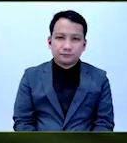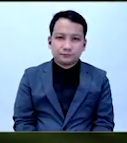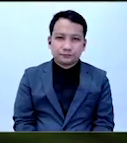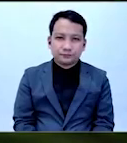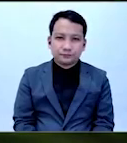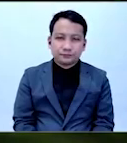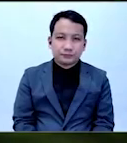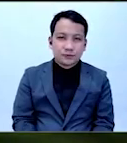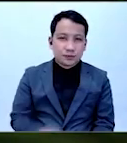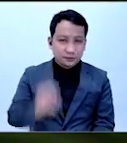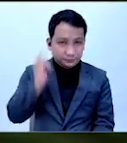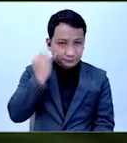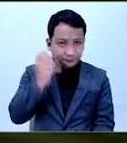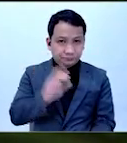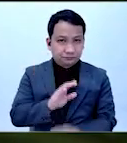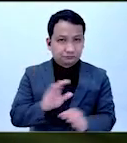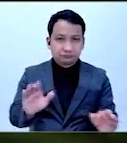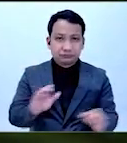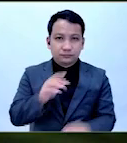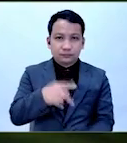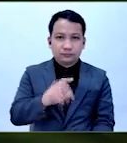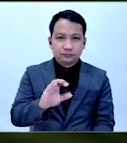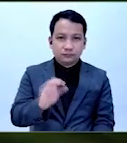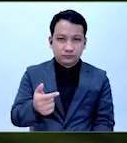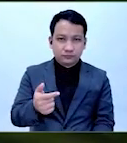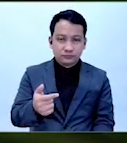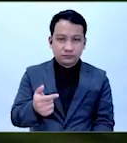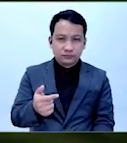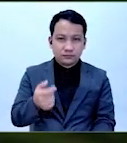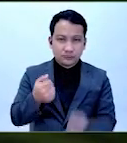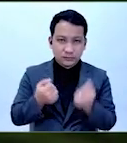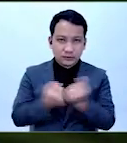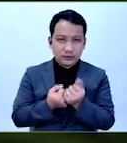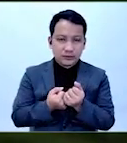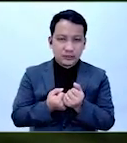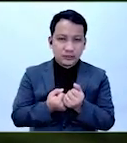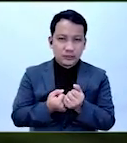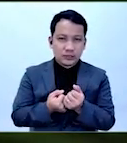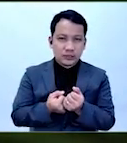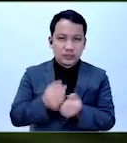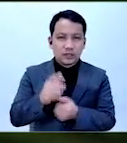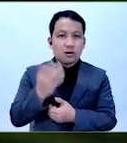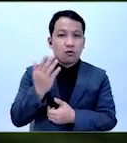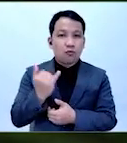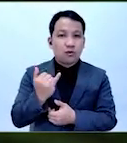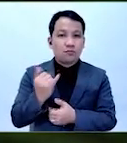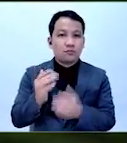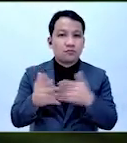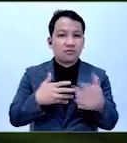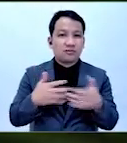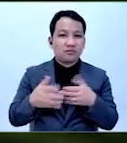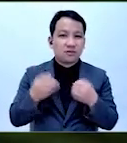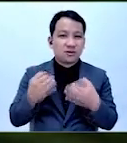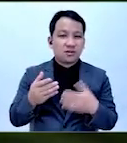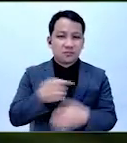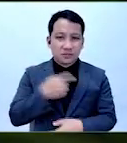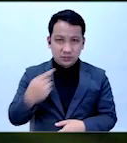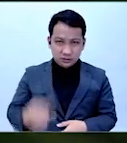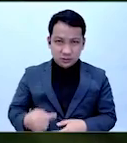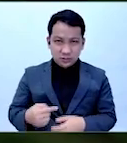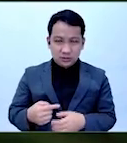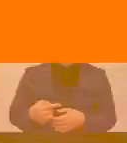Jess, hindi raw titigil ang Philippine Coast Guard sa resupply mission sa Ayungin Shoal kahit pag gaano karaming Chinese vessels ang nakabantay